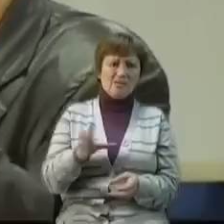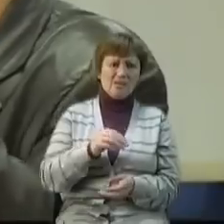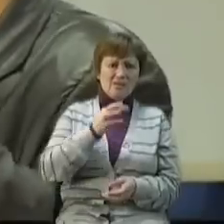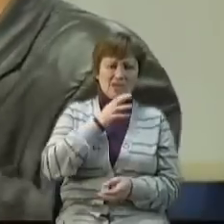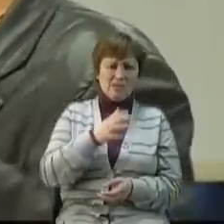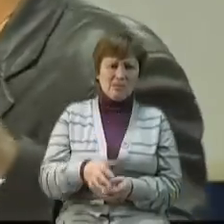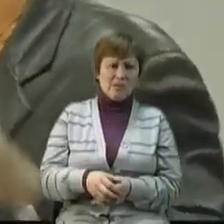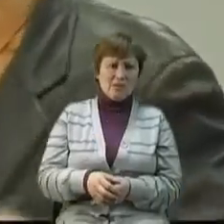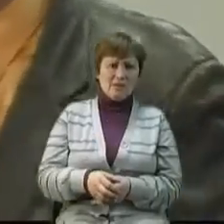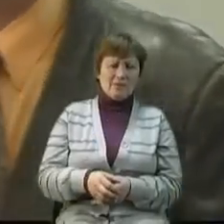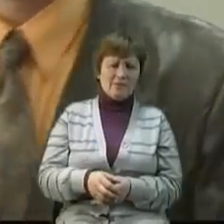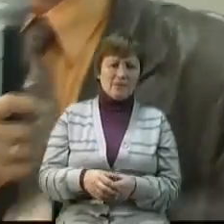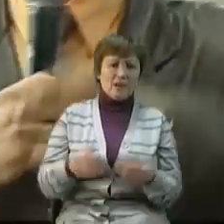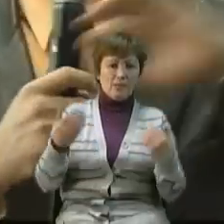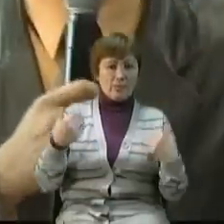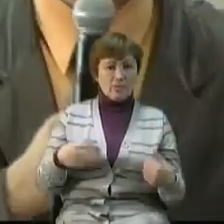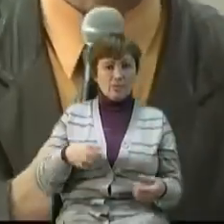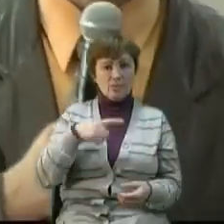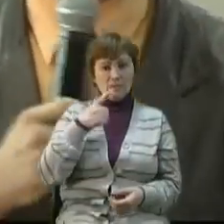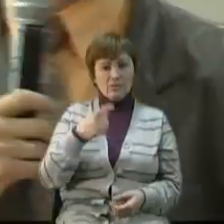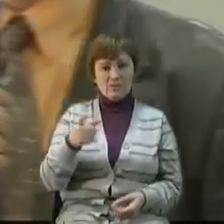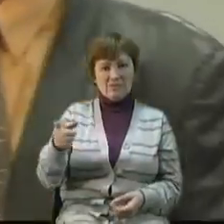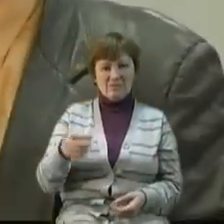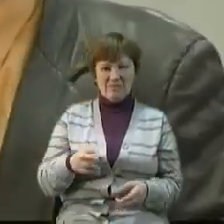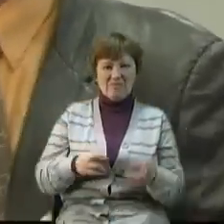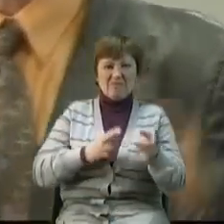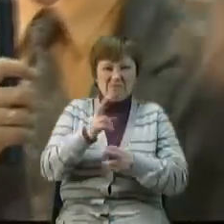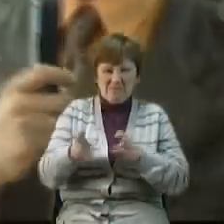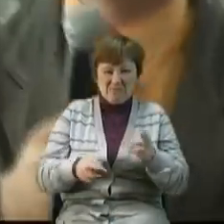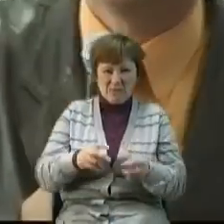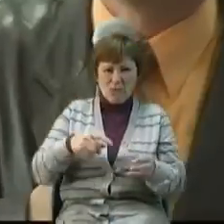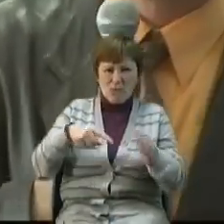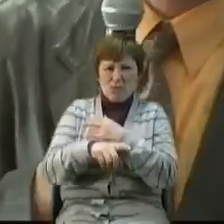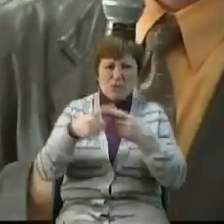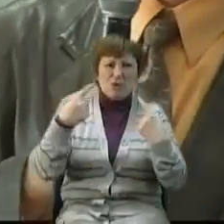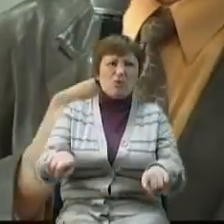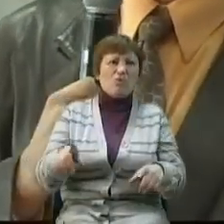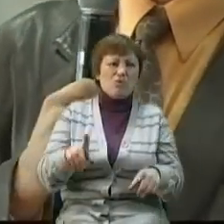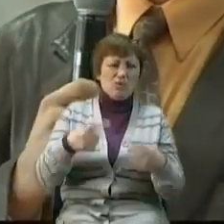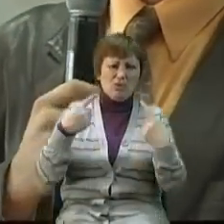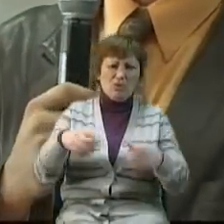И плоть ему говорит: пилит она, уйди от нее, беги к той, которая не пилит.